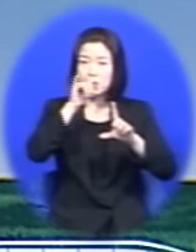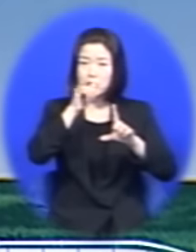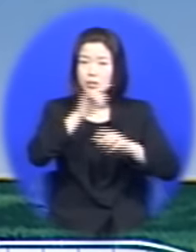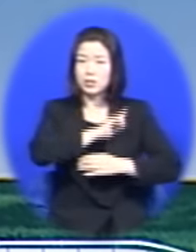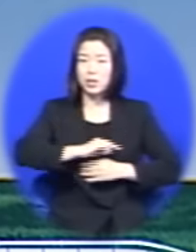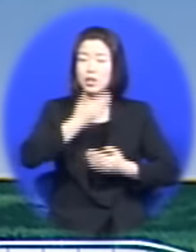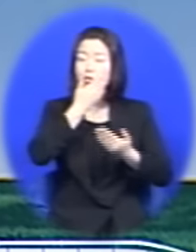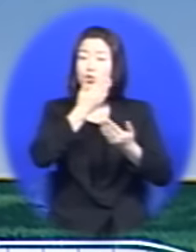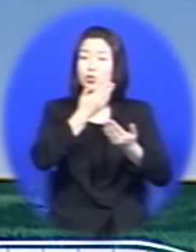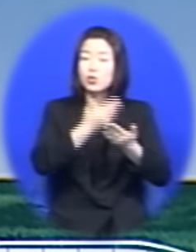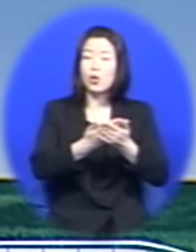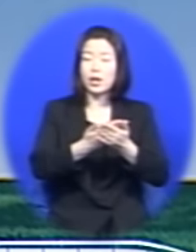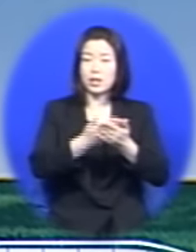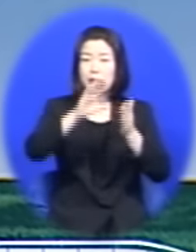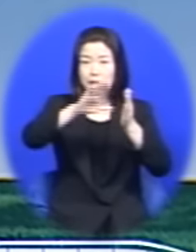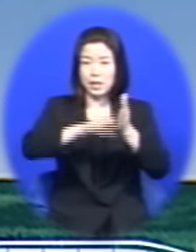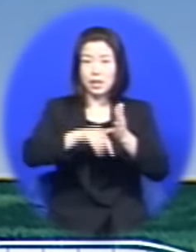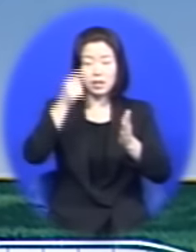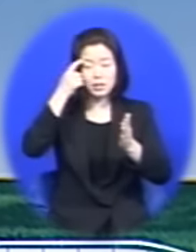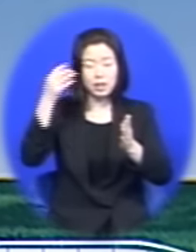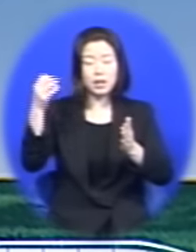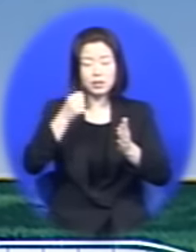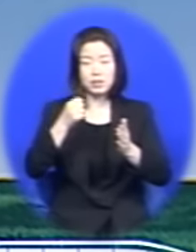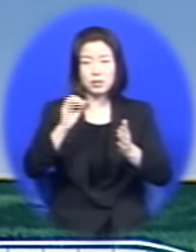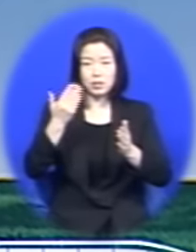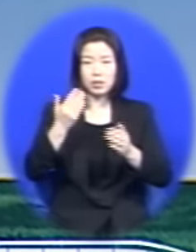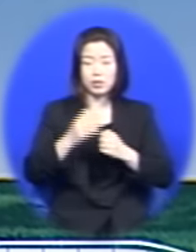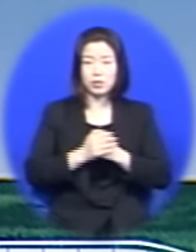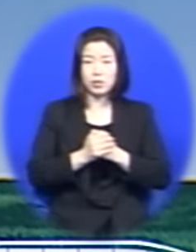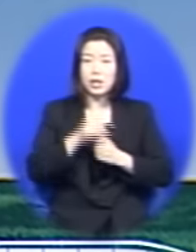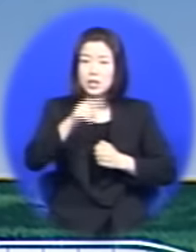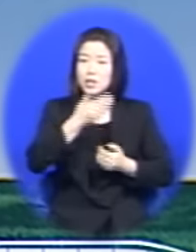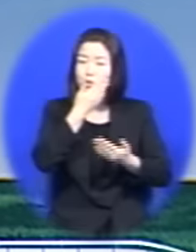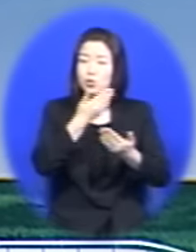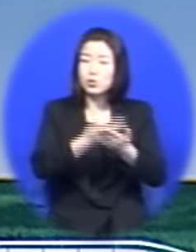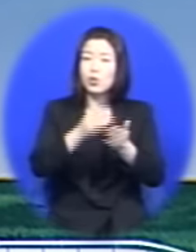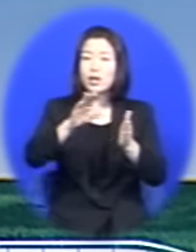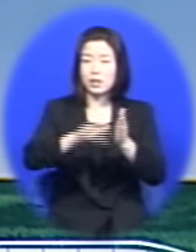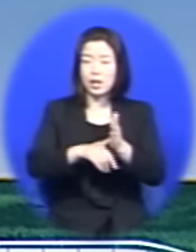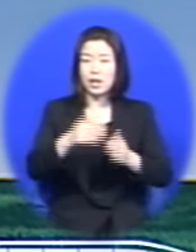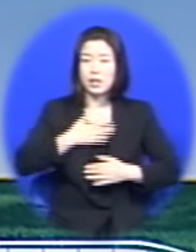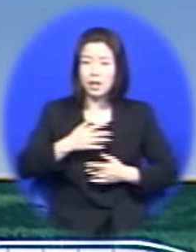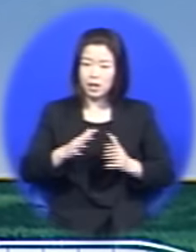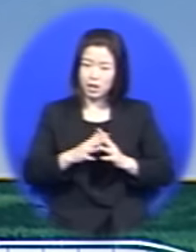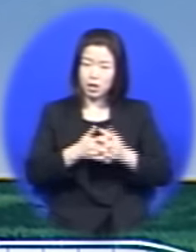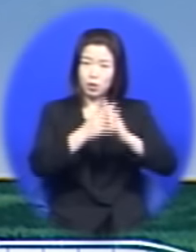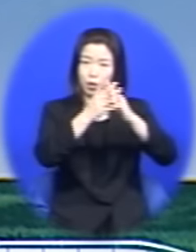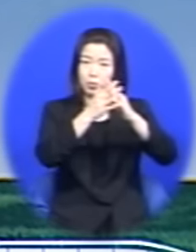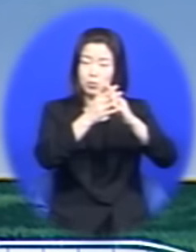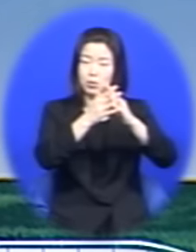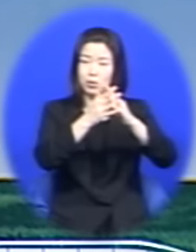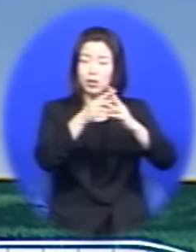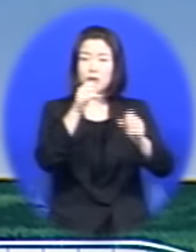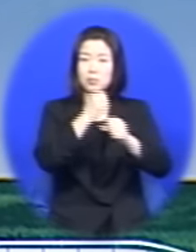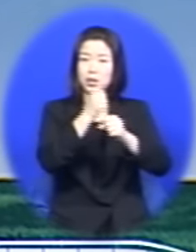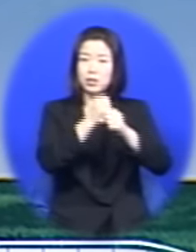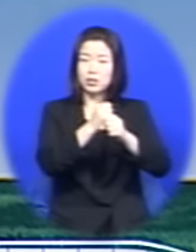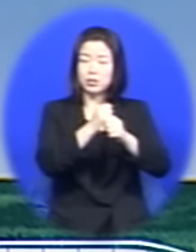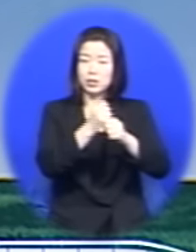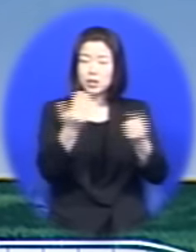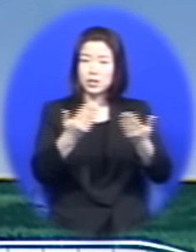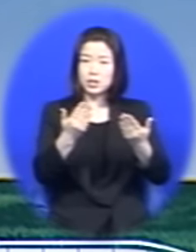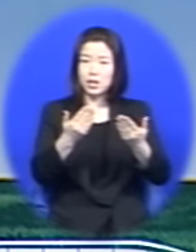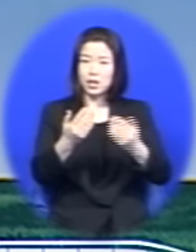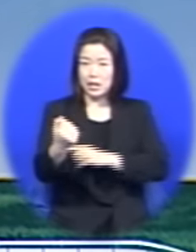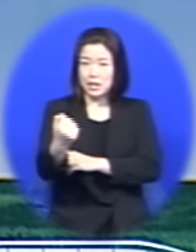중요한 시기라고 생각이 들어요. 그런데 이 중요한 시기에 내가 건물을 짓느라고 모든 에너지를